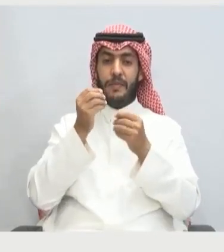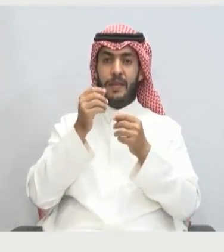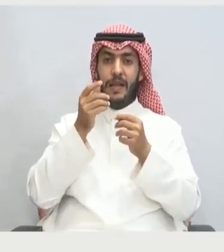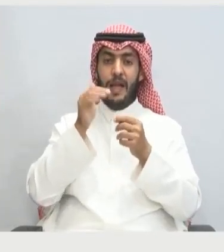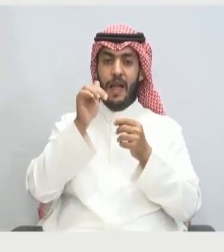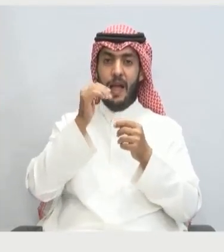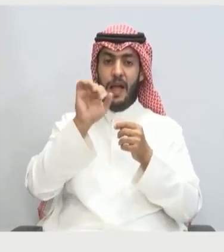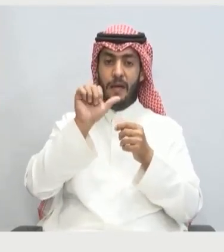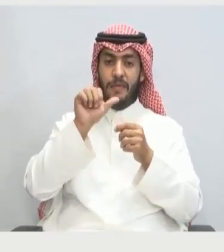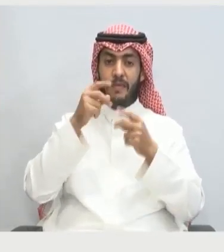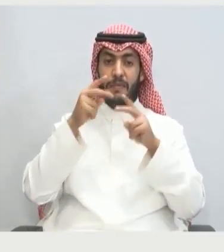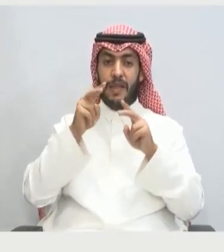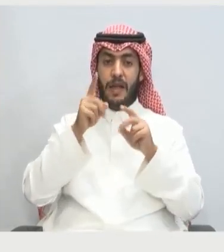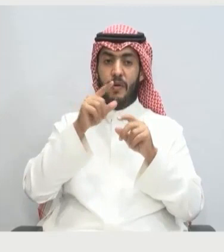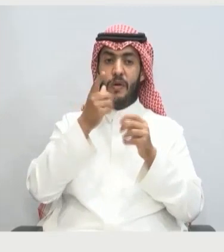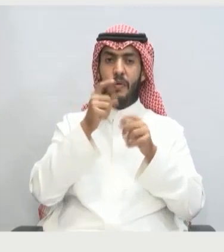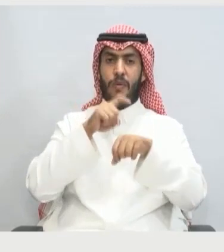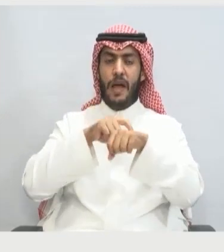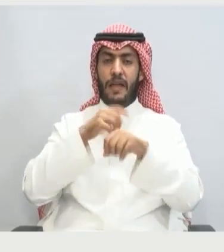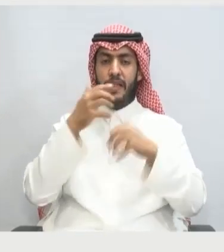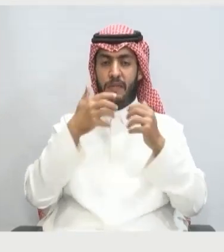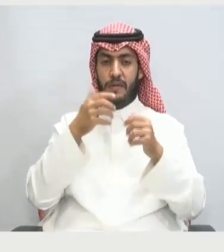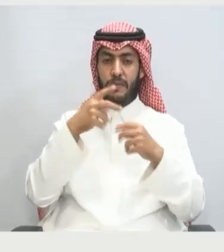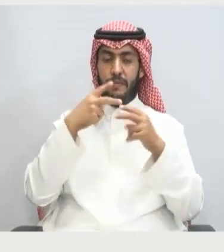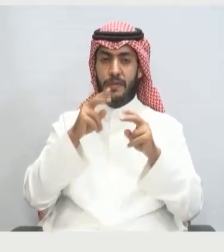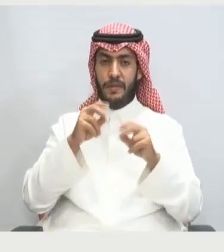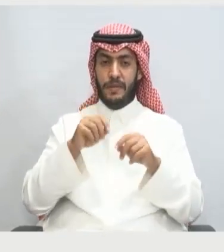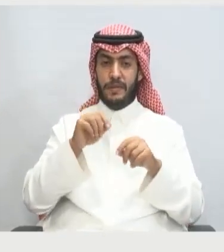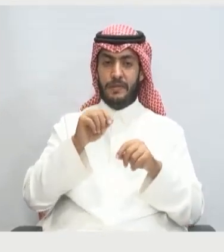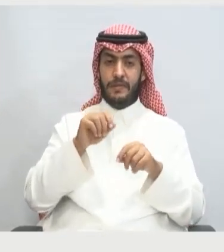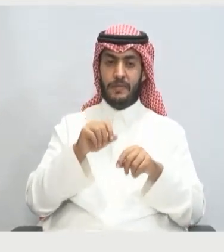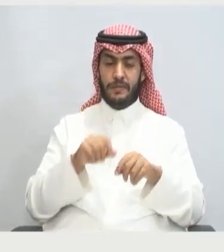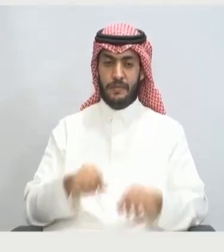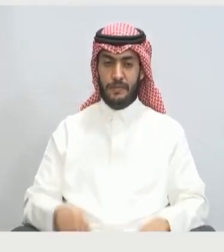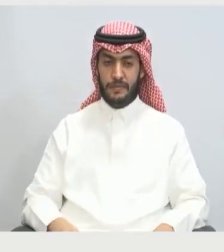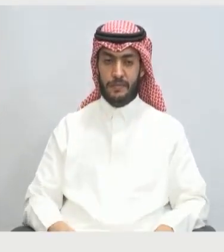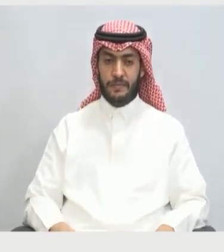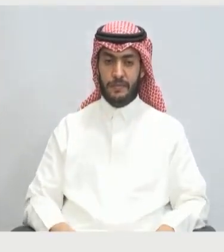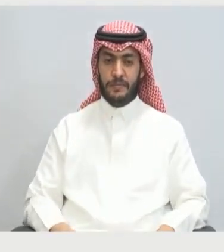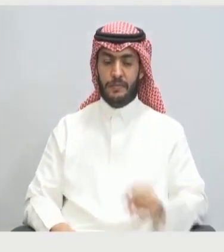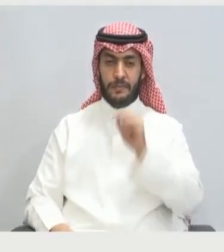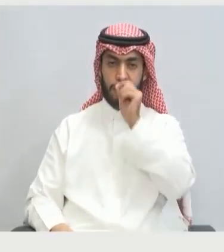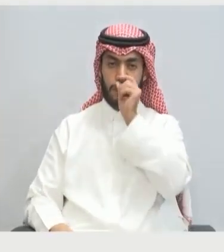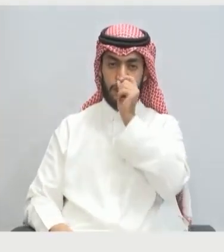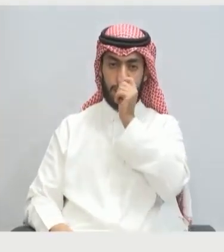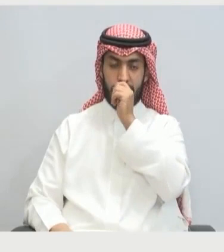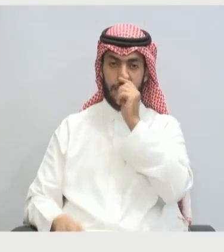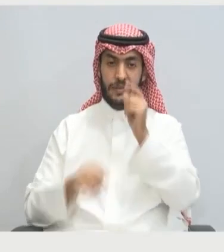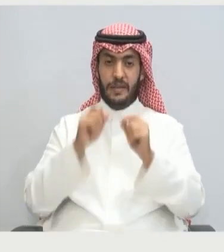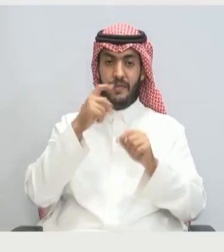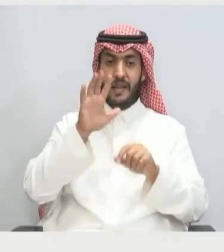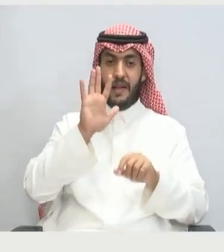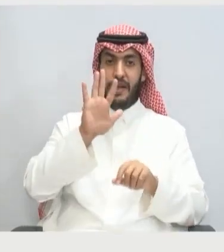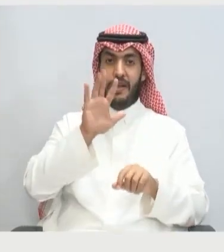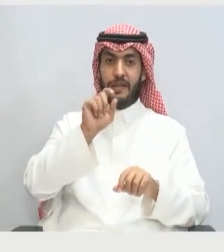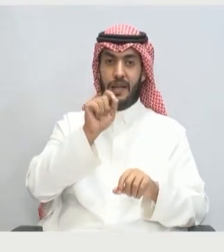كتبت هنا البدايه طبعا الارقام تكون بهذا الشكل السته في النهايه الست مولار اذا سترسم هذا